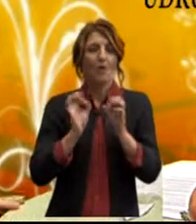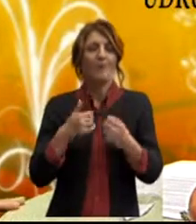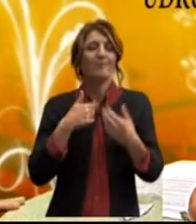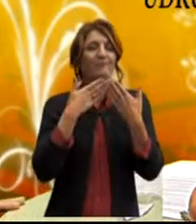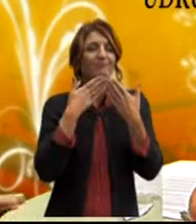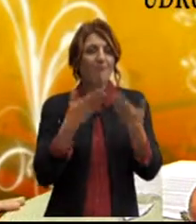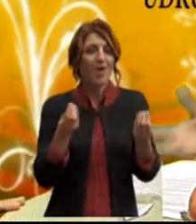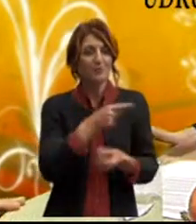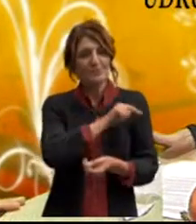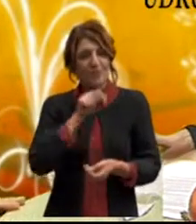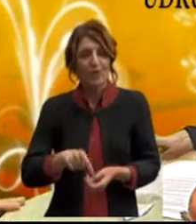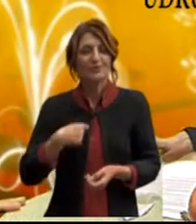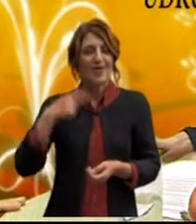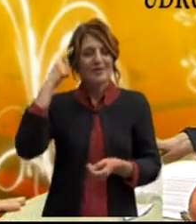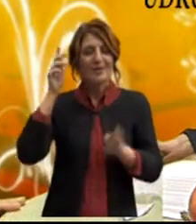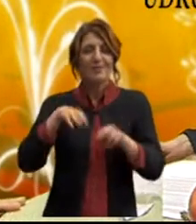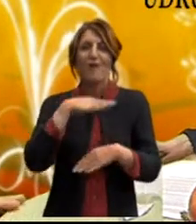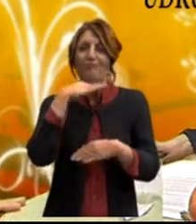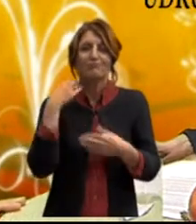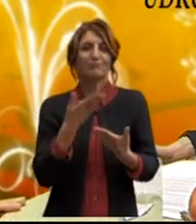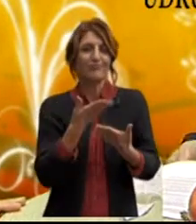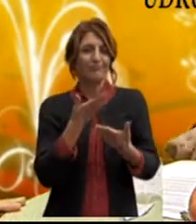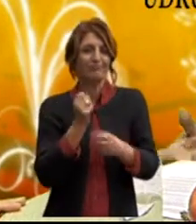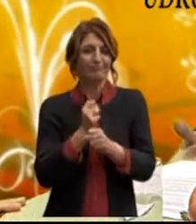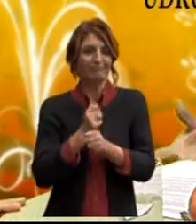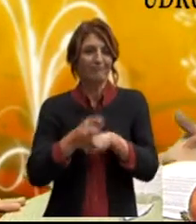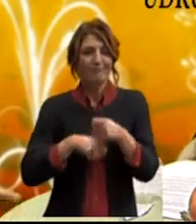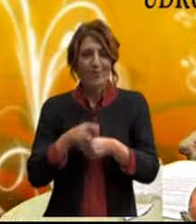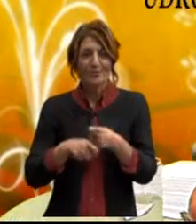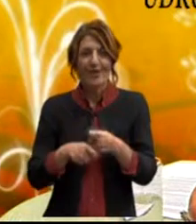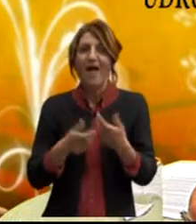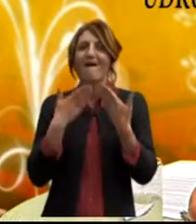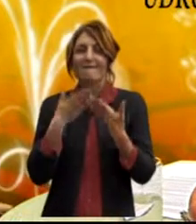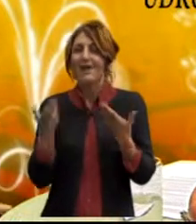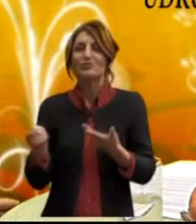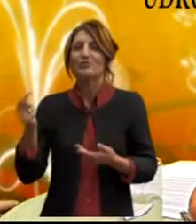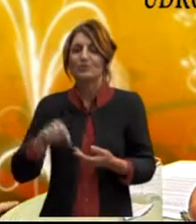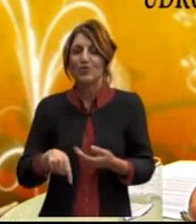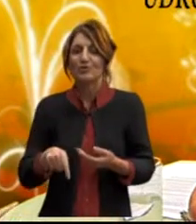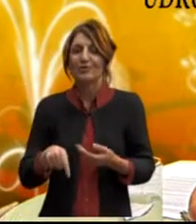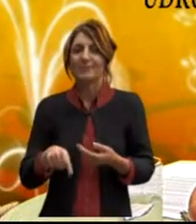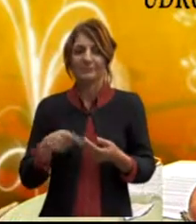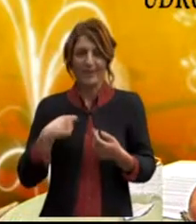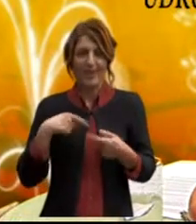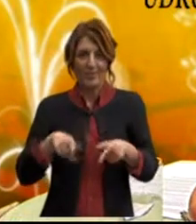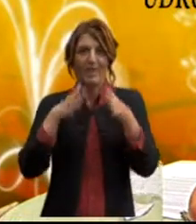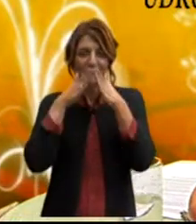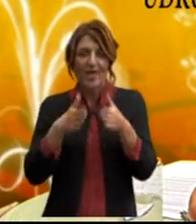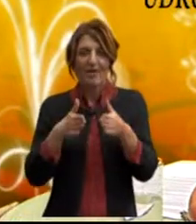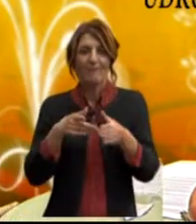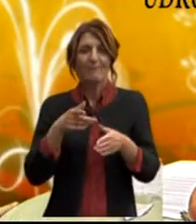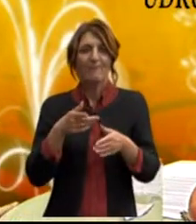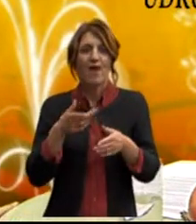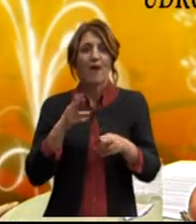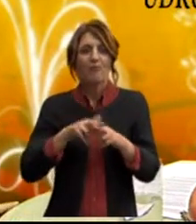ste došli. Ja znam koliko imate obveza prema tome, ali ovo što ste danas došli će, ja vjerujem,